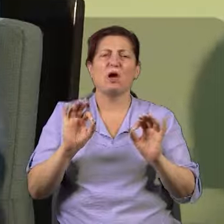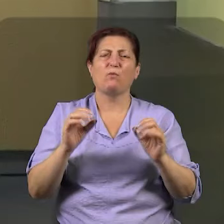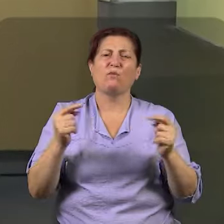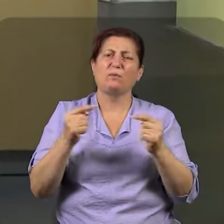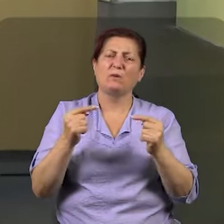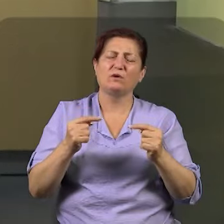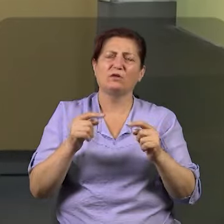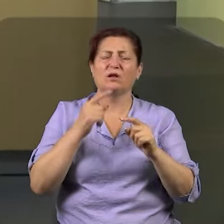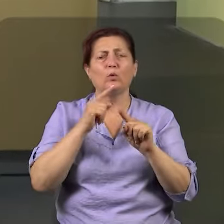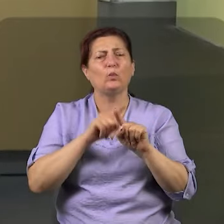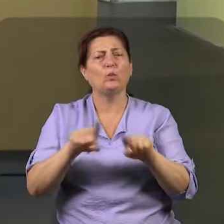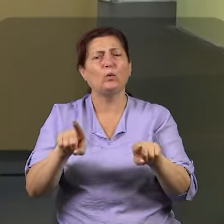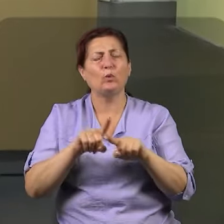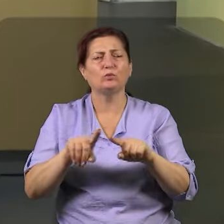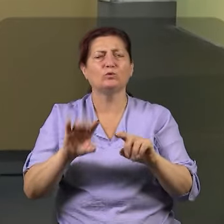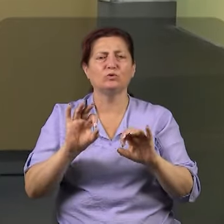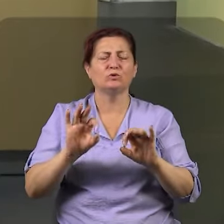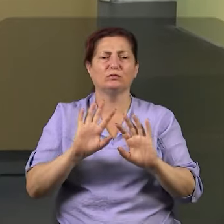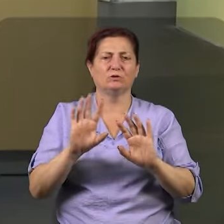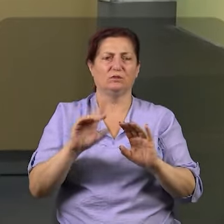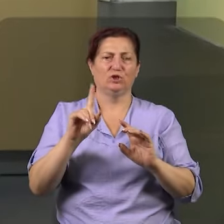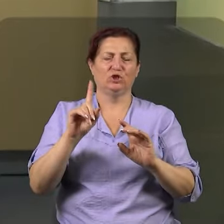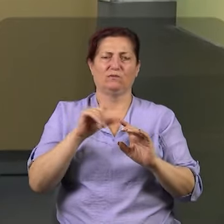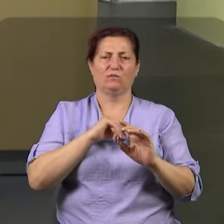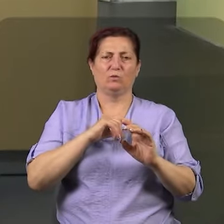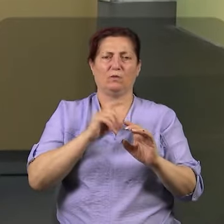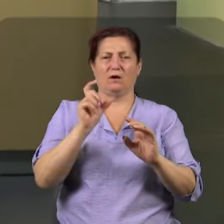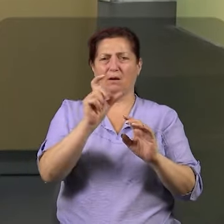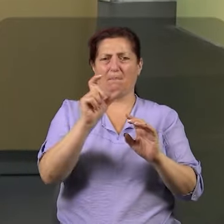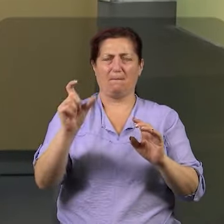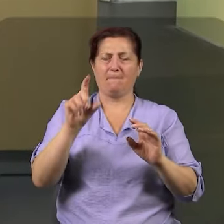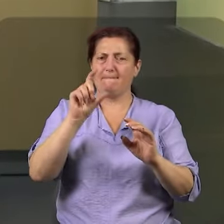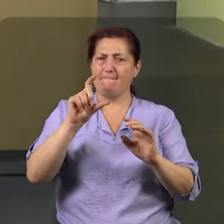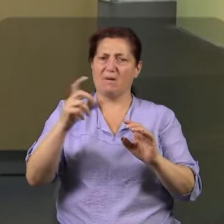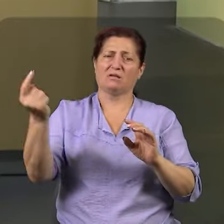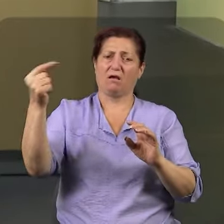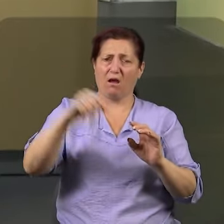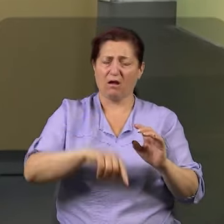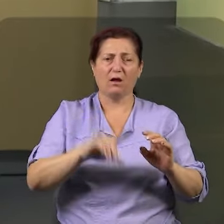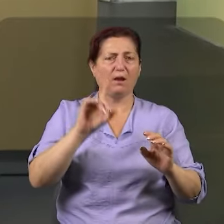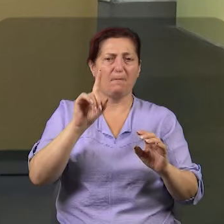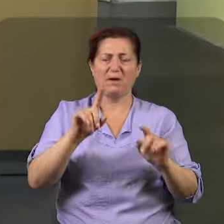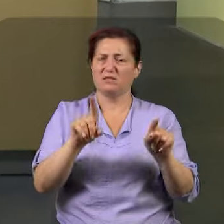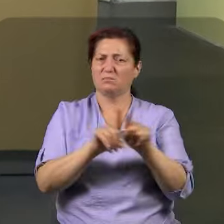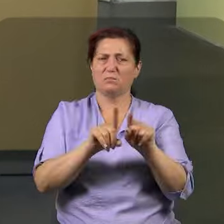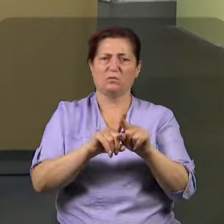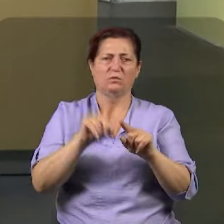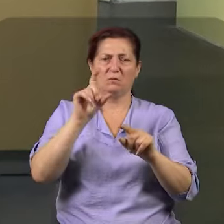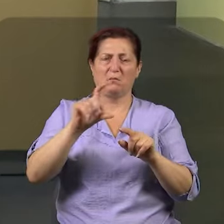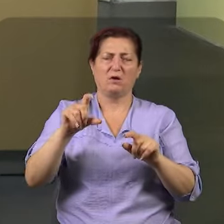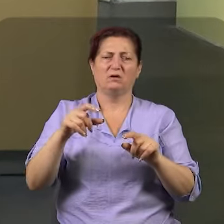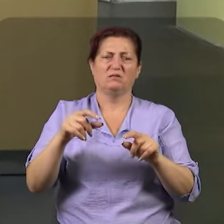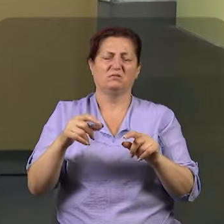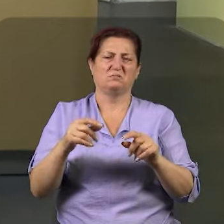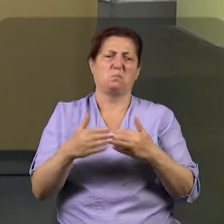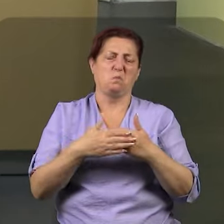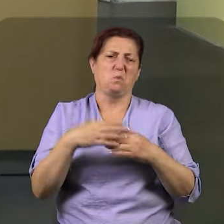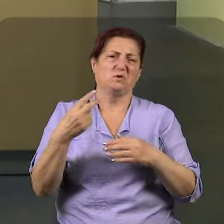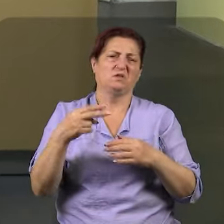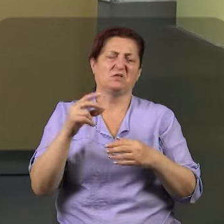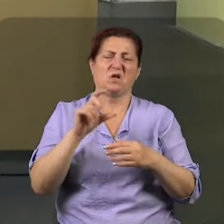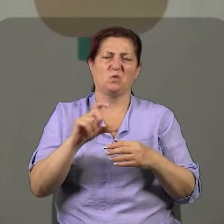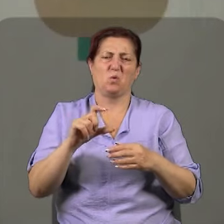լոզունգի ցանկում կարծես թե չանցավ։ Տեսեք, ինչ որ մի քանակի մարդիկ եկել են, բայց իմ իմացածով ասենք դա երևի չի անցնում մի 20 հոգուց, էլի, ասենք այս մի քանի տարվա